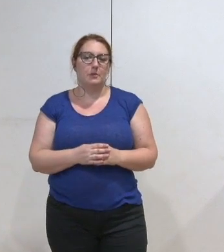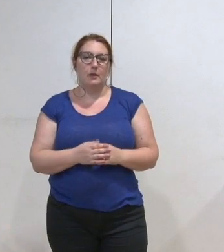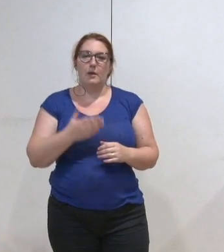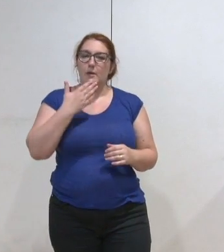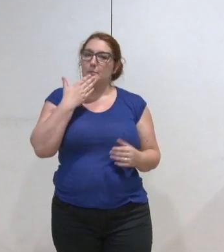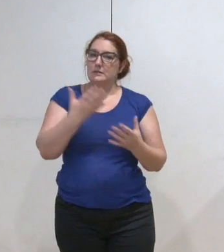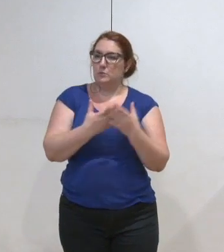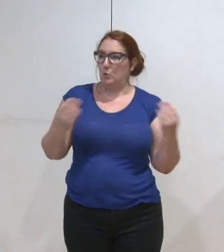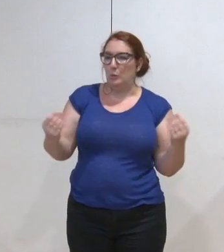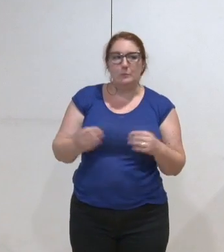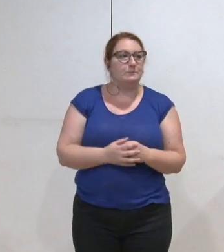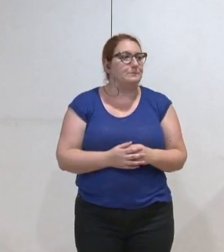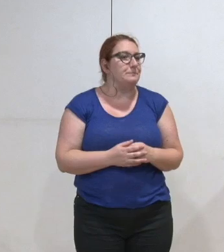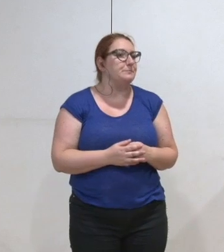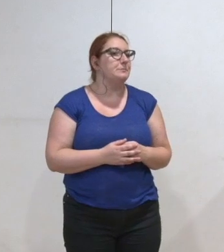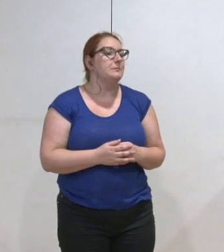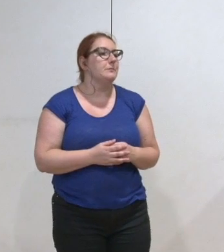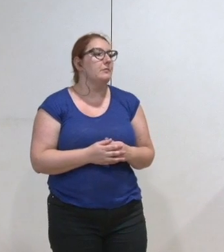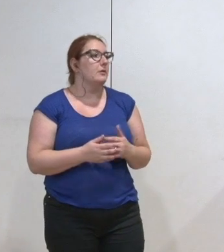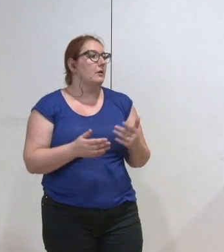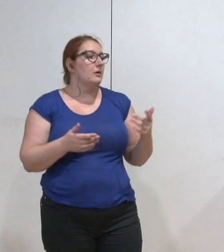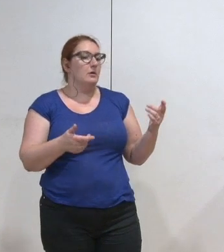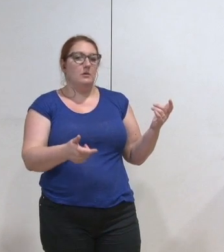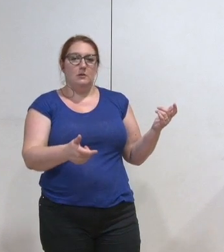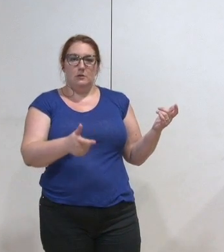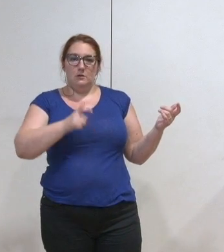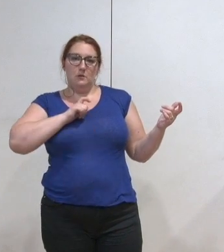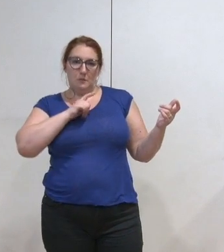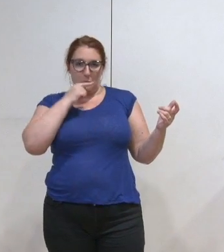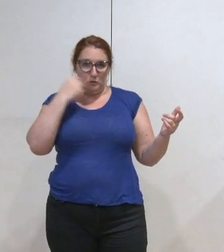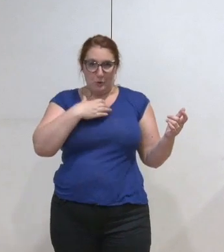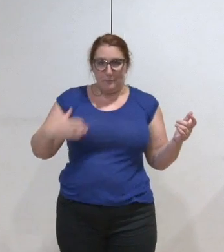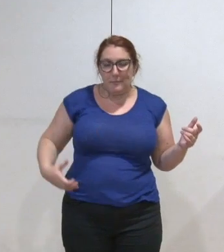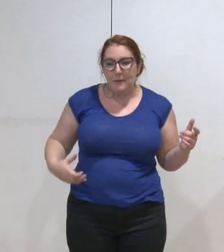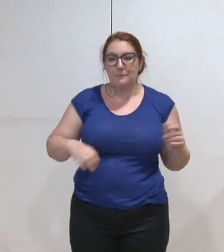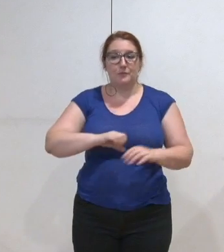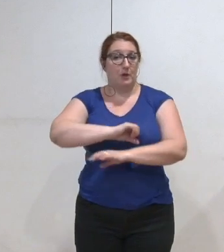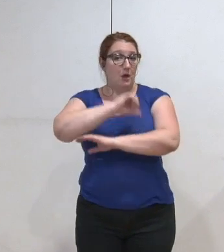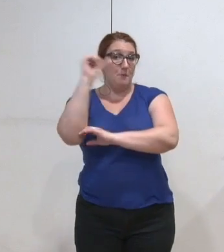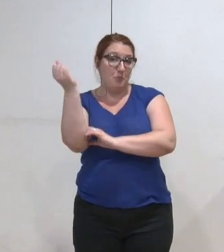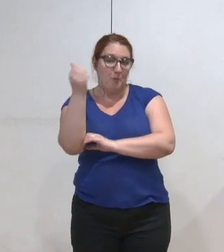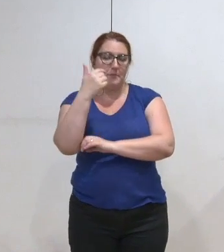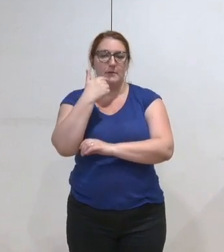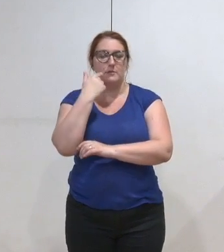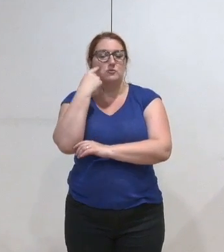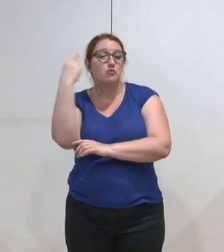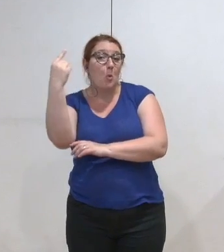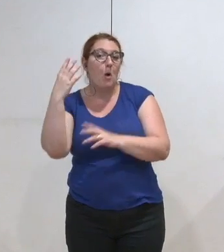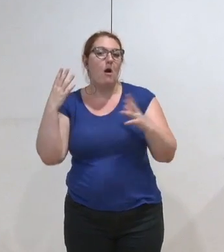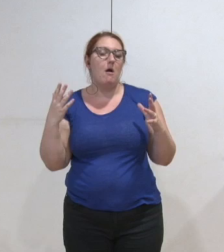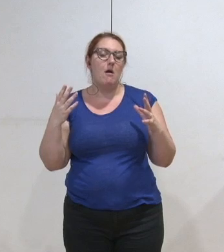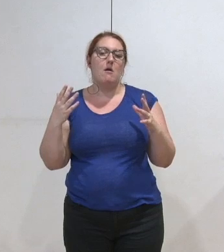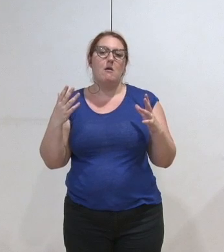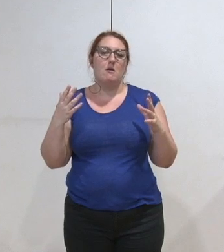merci beaucoup d'abord je crois que de ces débats ont émergé le fait que la